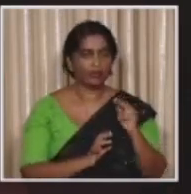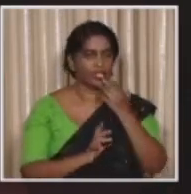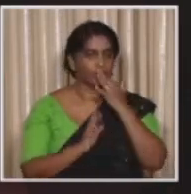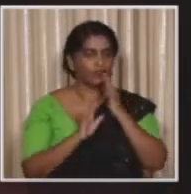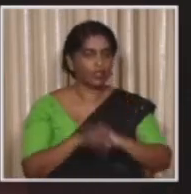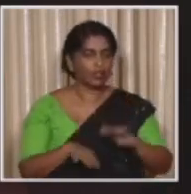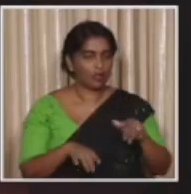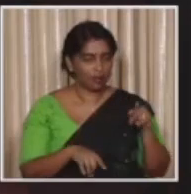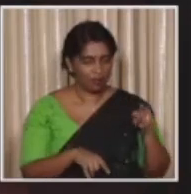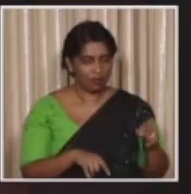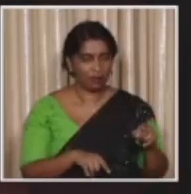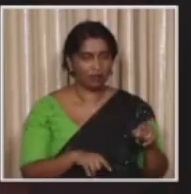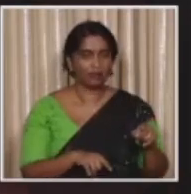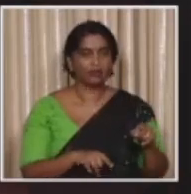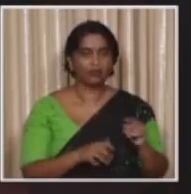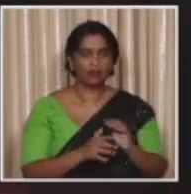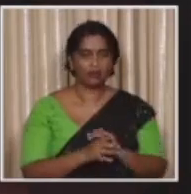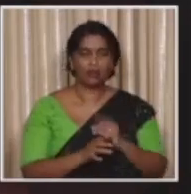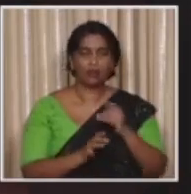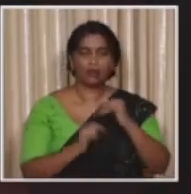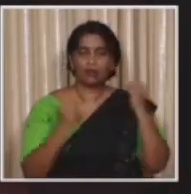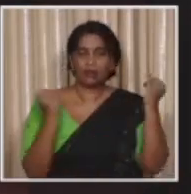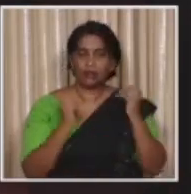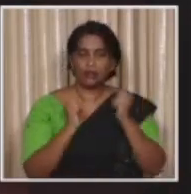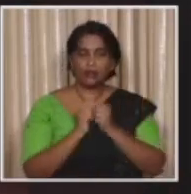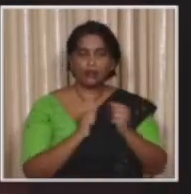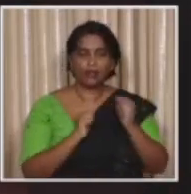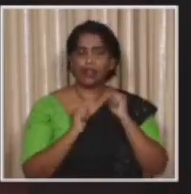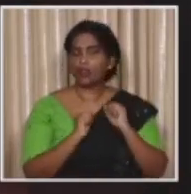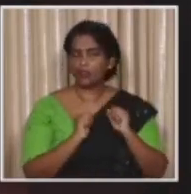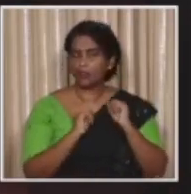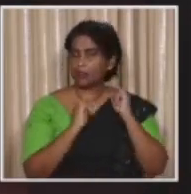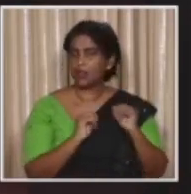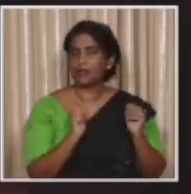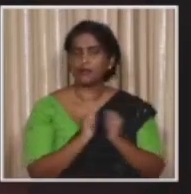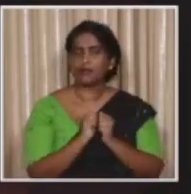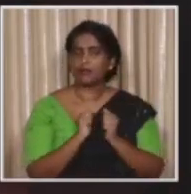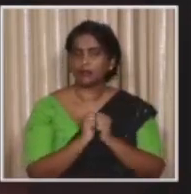දූ දරුවන්ට වසල ක්‍රියාවන් කරන්නේ කවුද